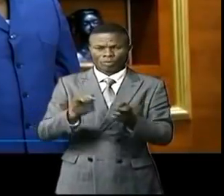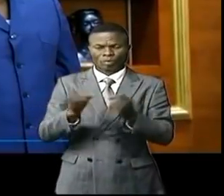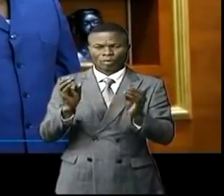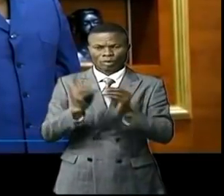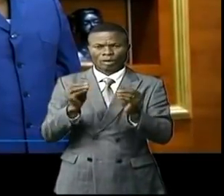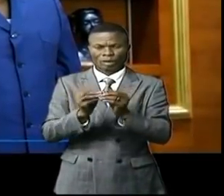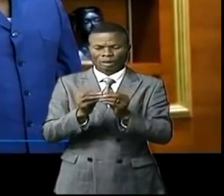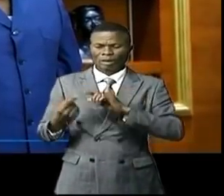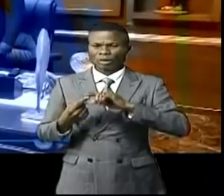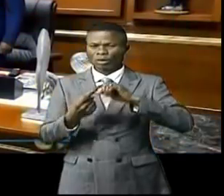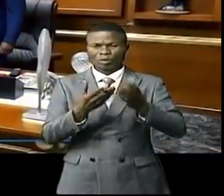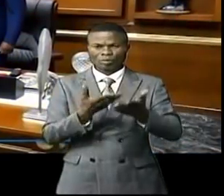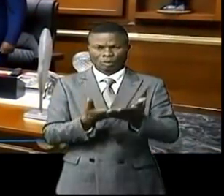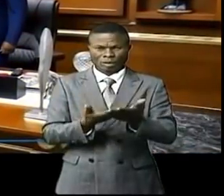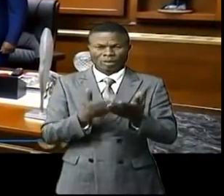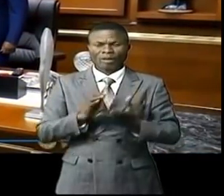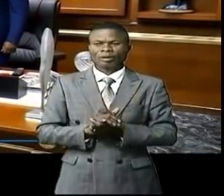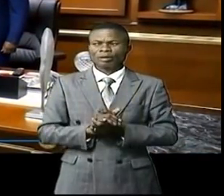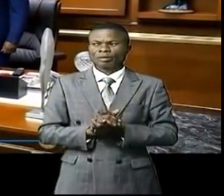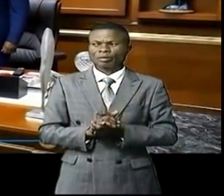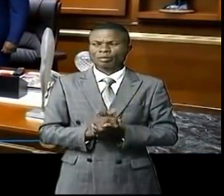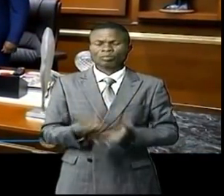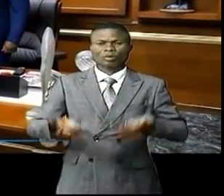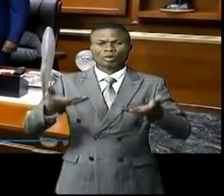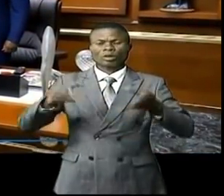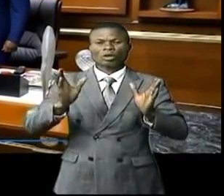réunion extraordinaire.